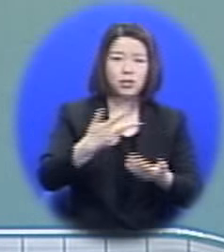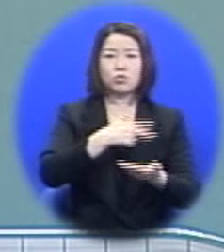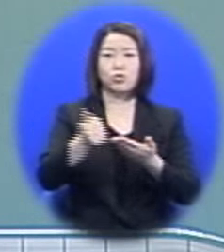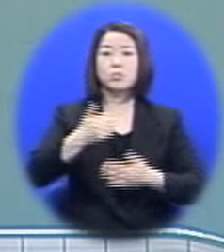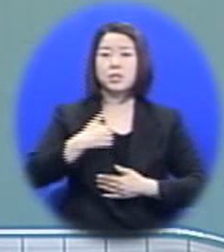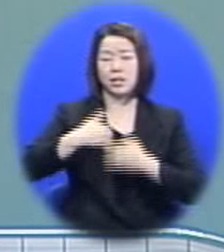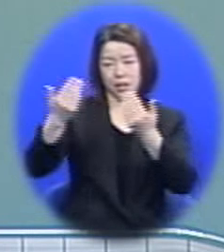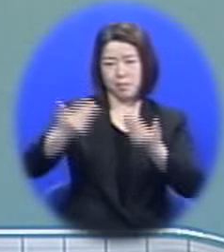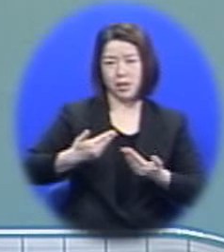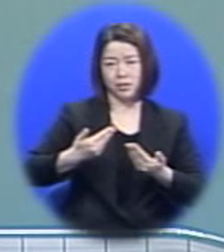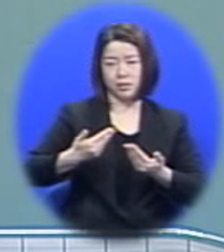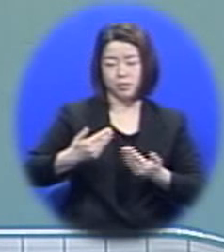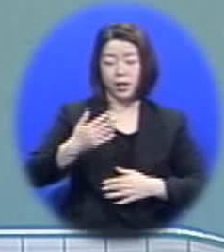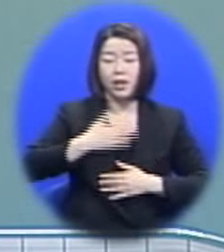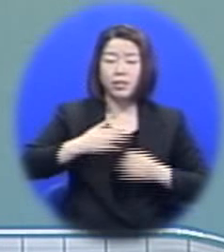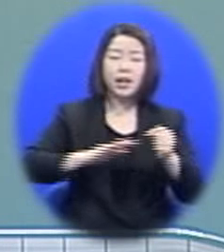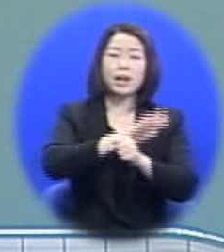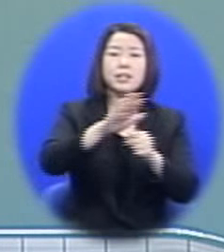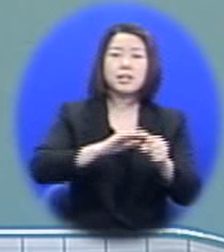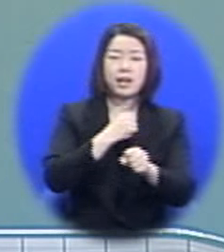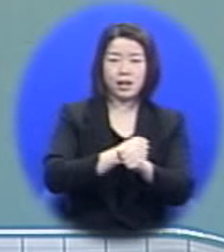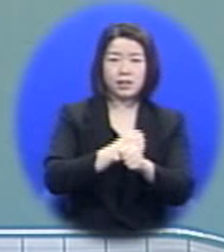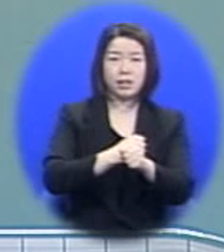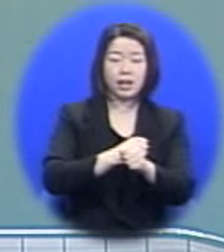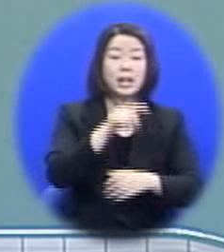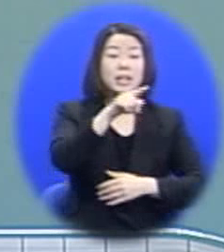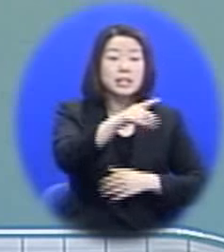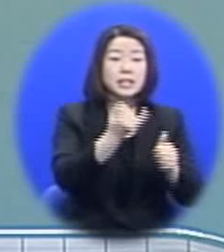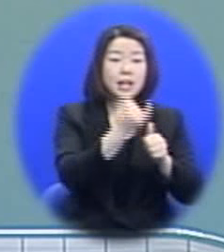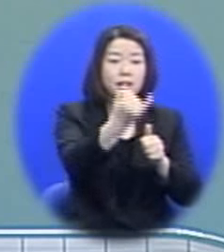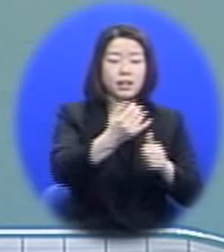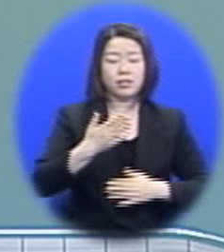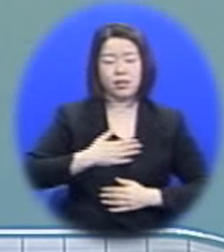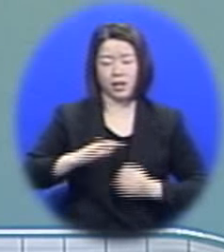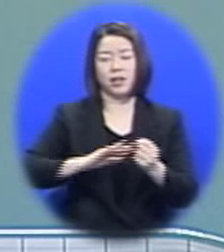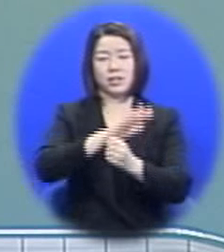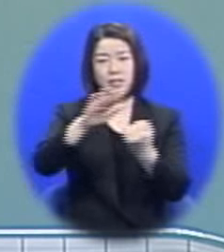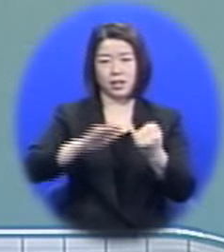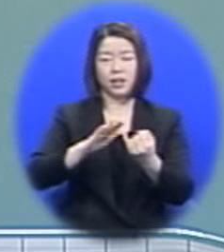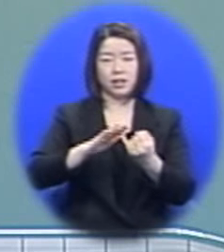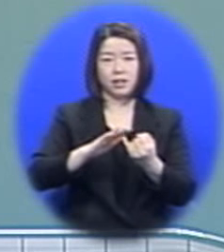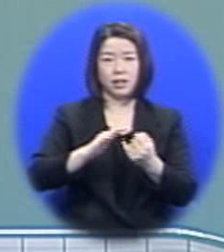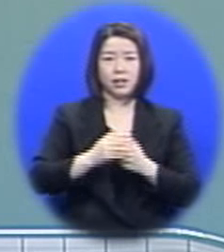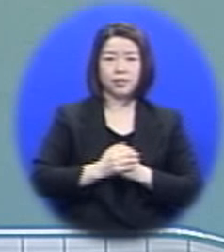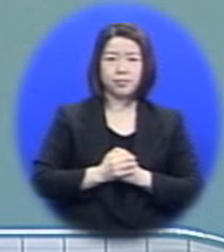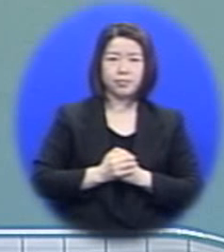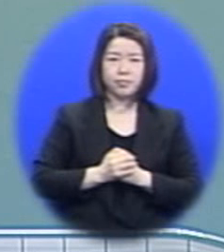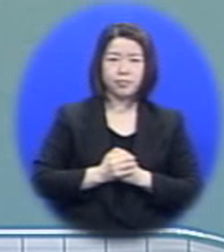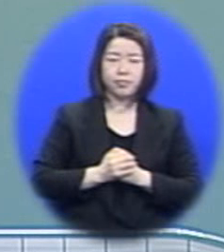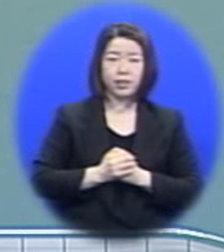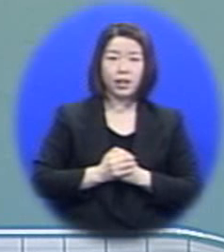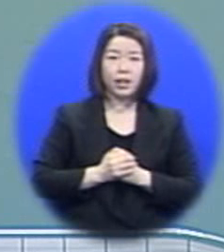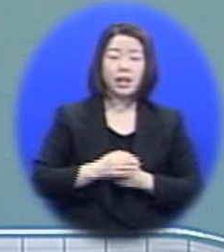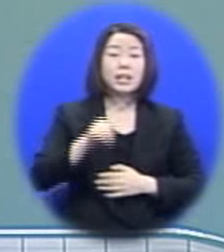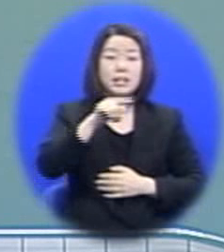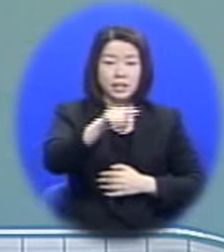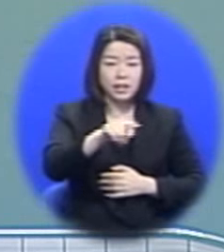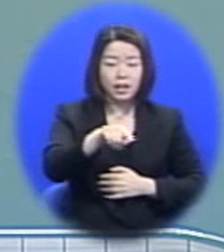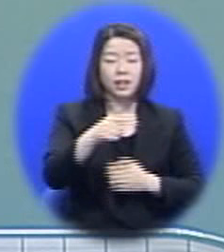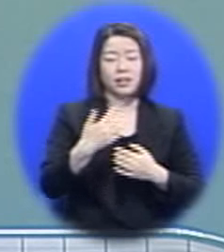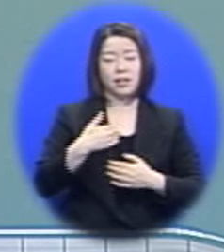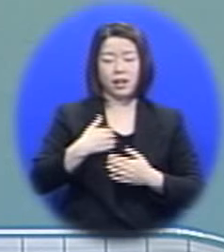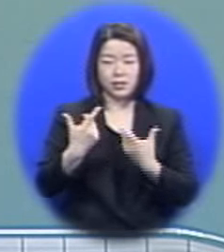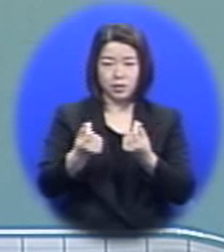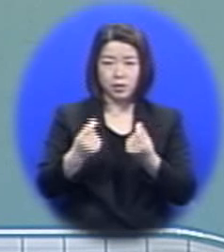거예요. 내가 사랑한다. 내 아내를 내가 사랑한다. 내가 그렇게 사랑해